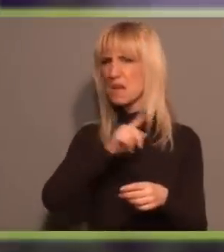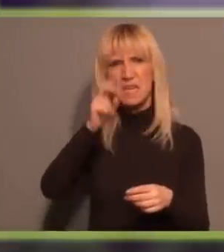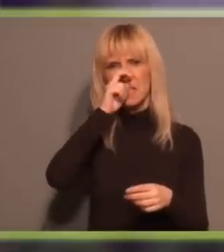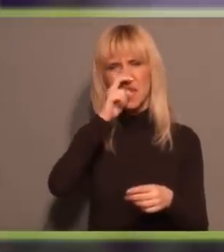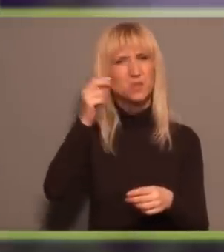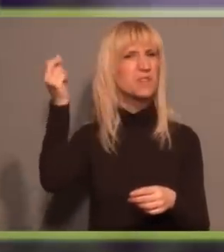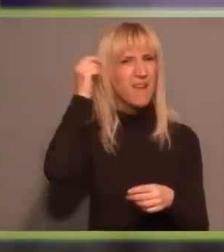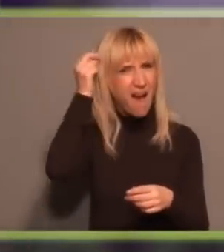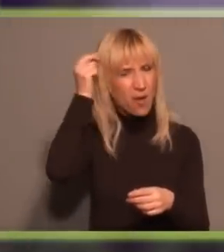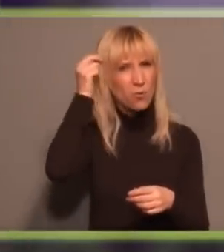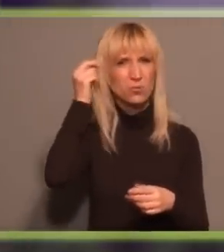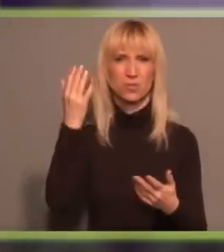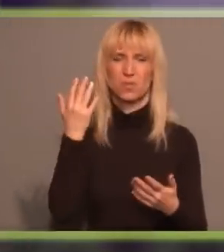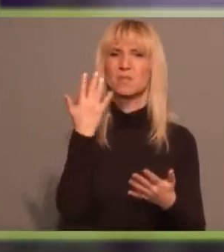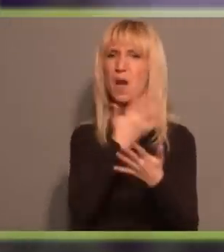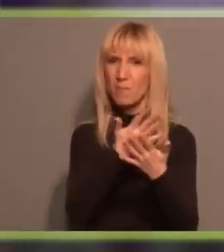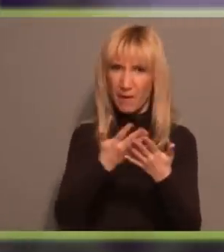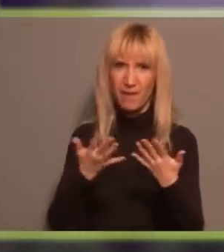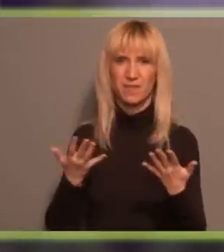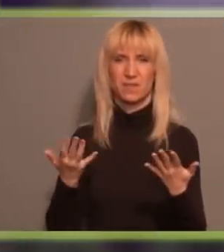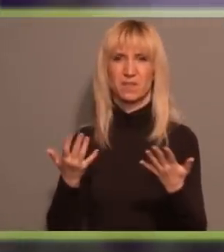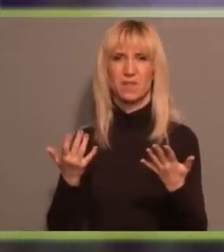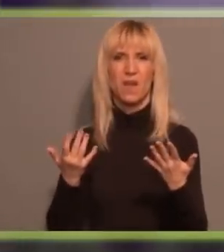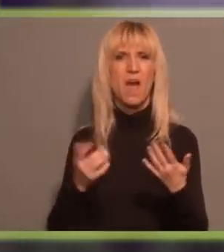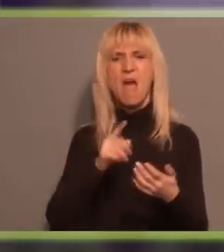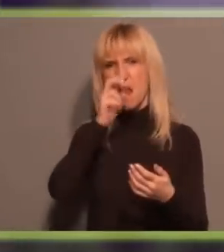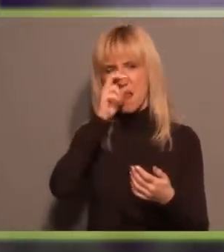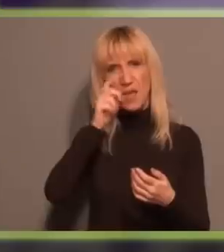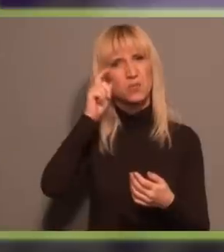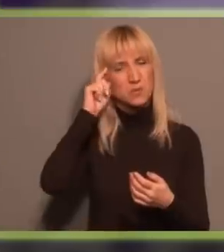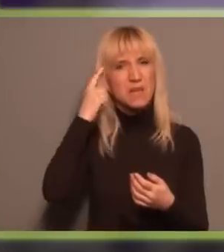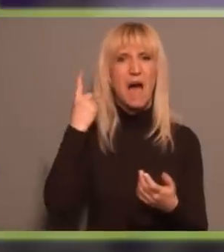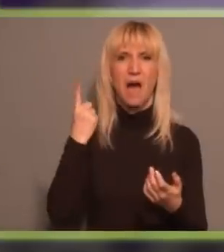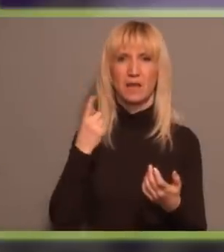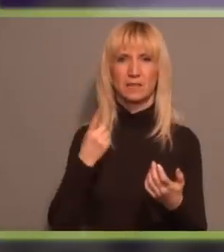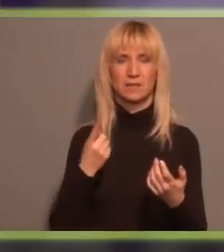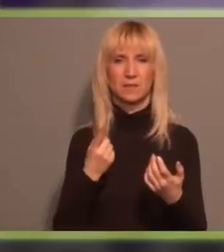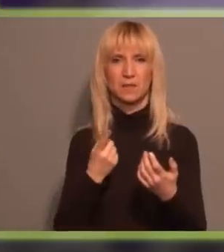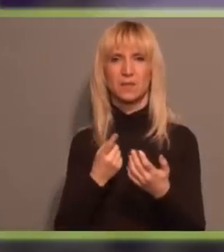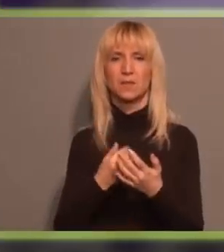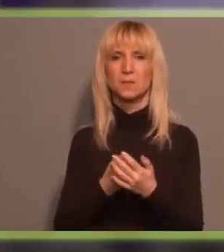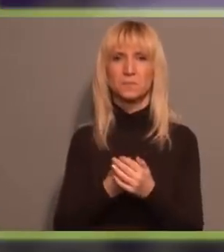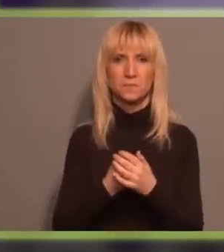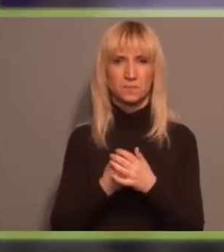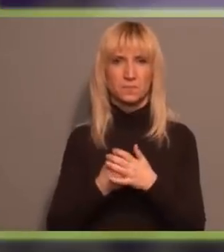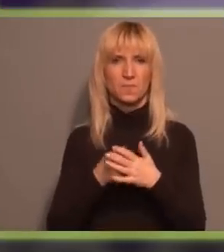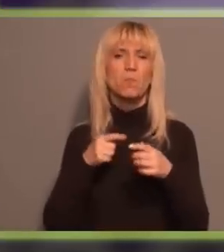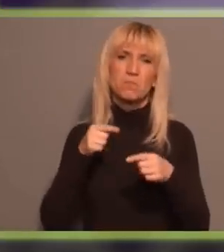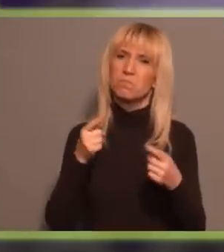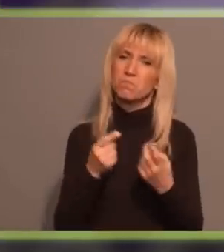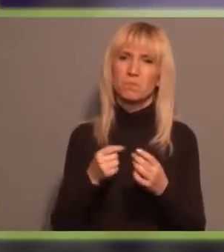da nikad neću umeti. Uvijek su meni se slobodinama kao da nikad neću imati 5, mislim 8